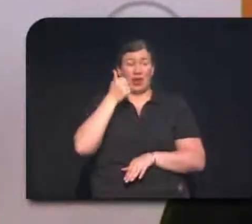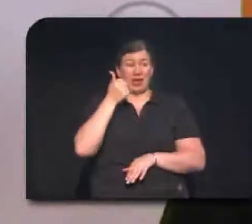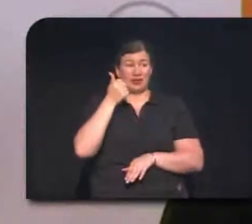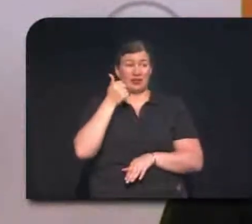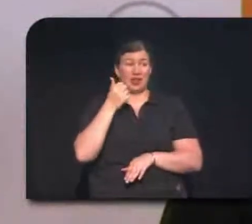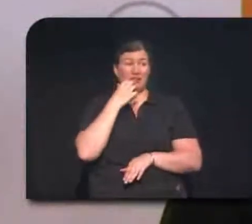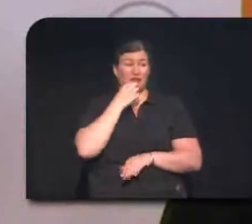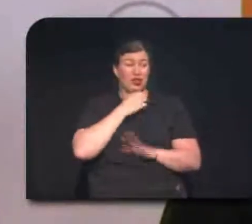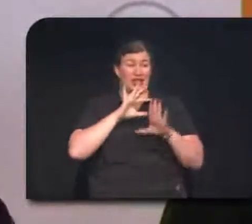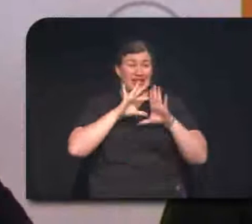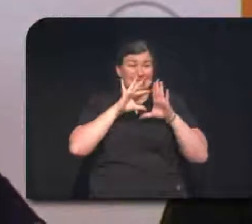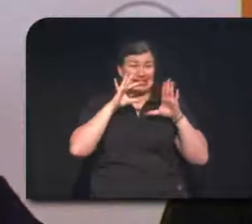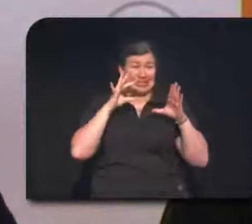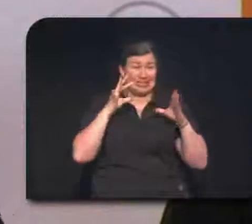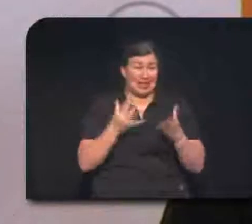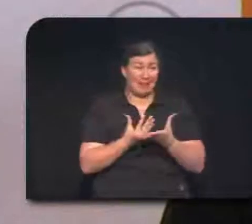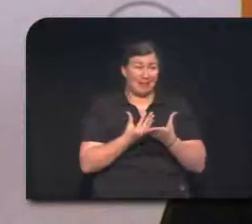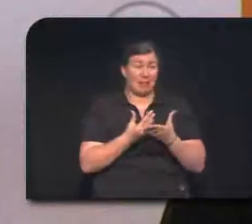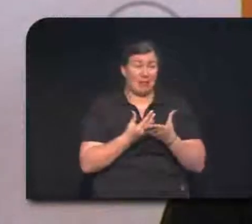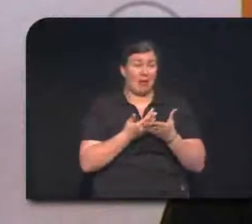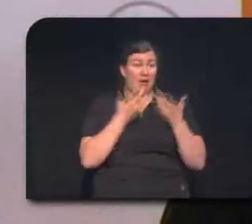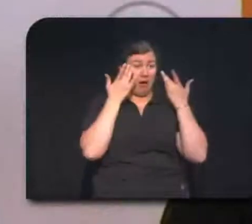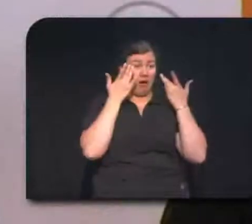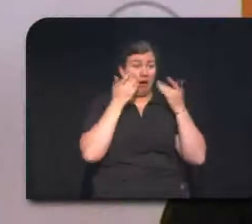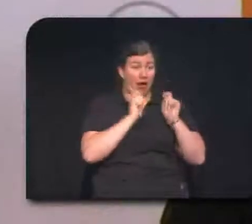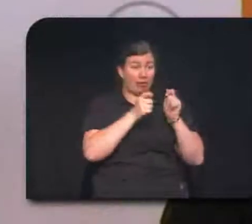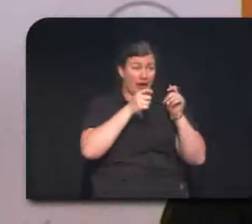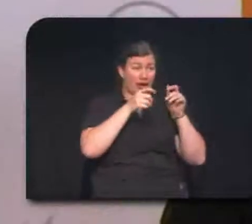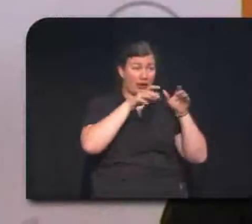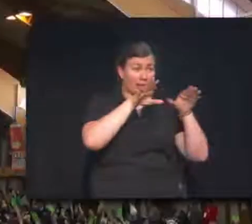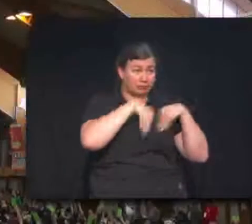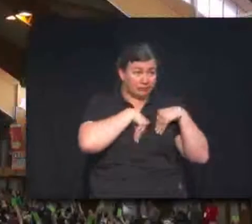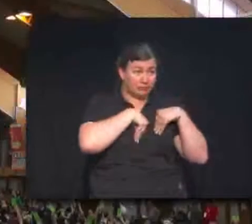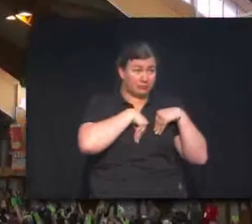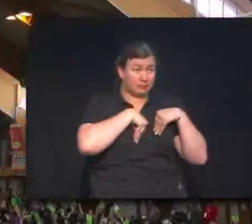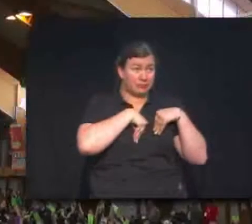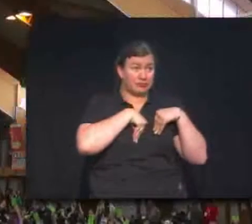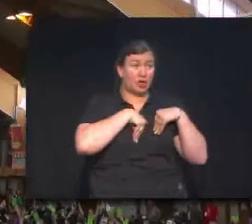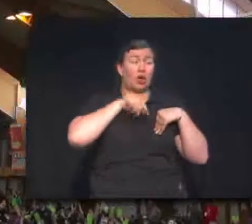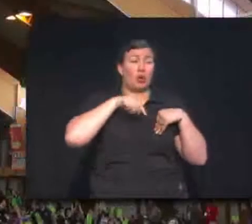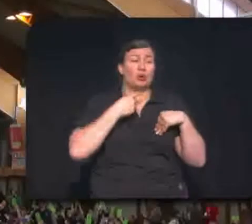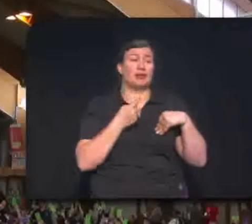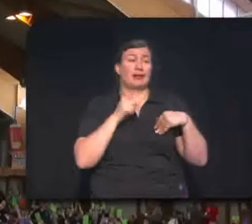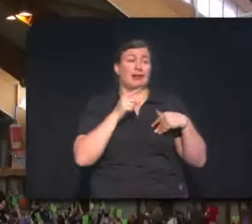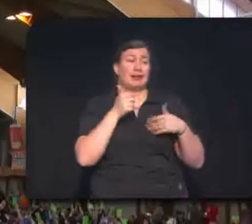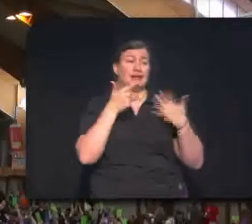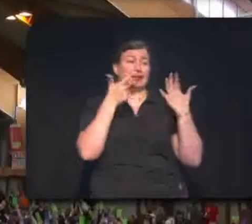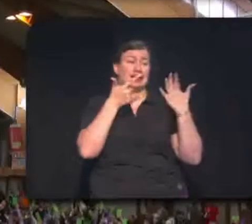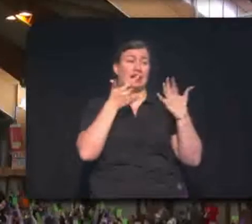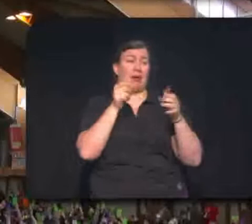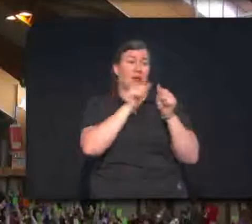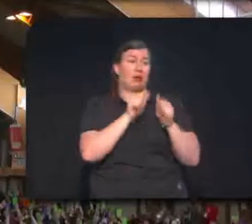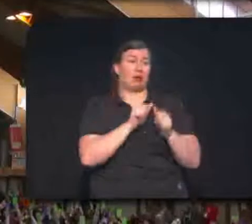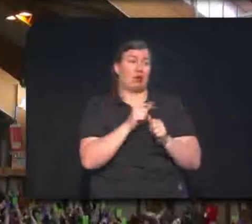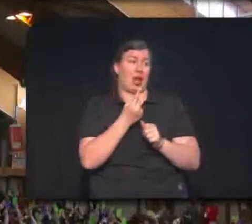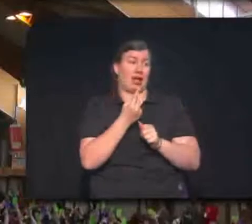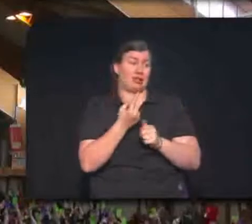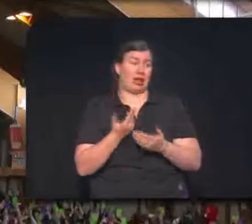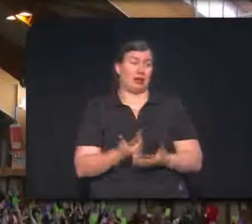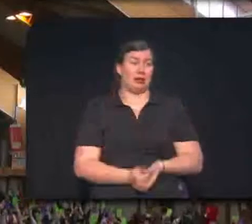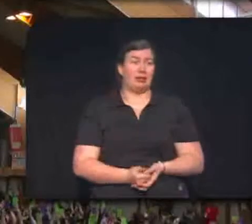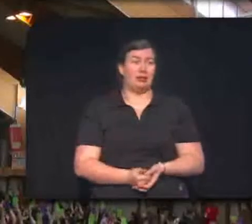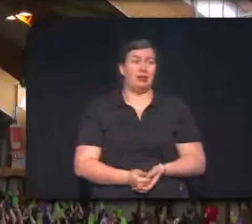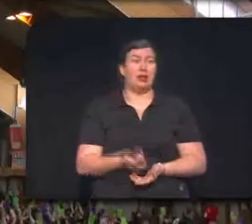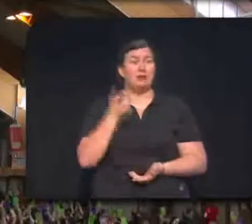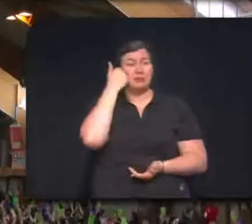ab ob wir den Antrag in seiner Gänze annehmen wollen wenn wir das nicht tun können wir die sieben Module einzeln abstimmen bitte jetzt die Grünen Stimmkarten wenn